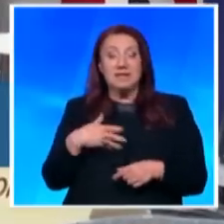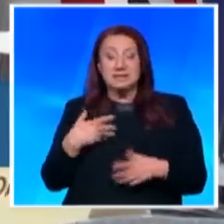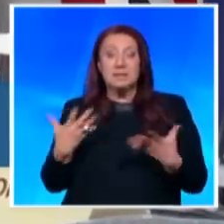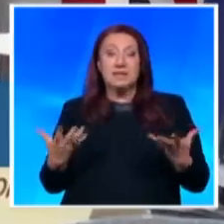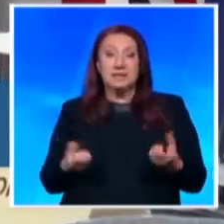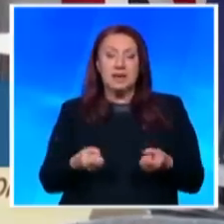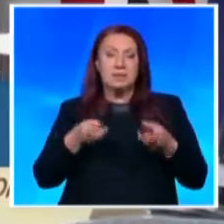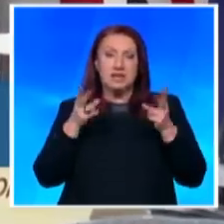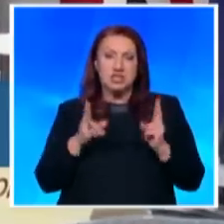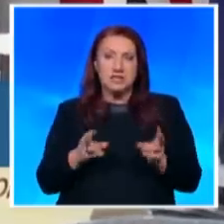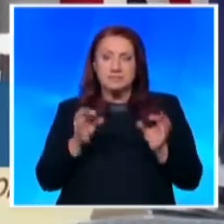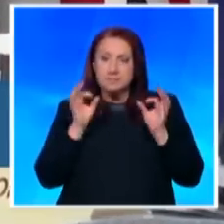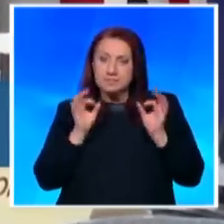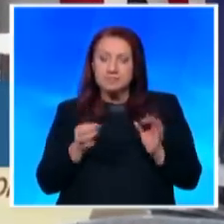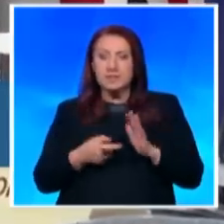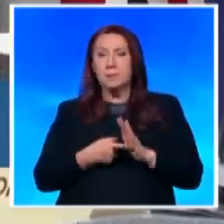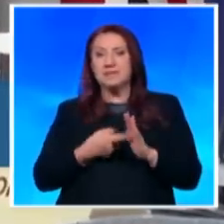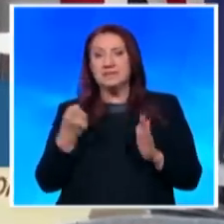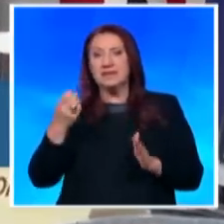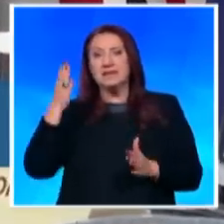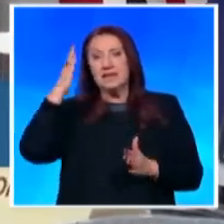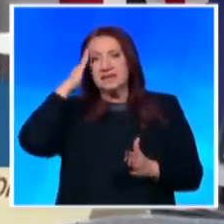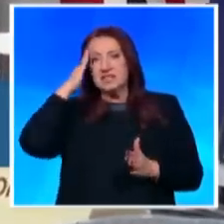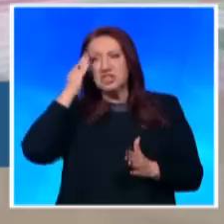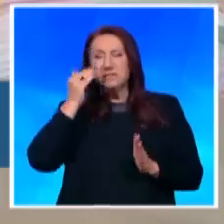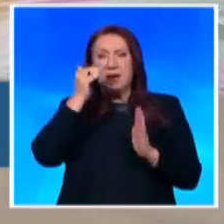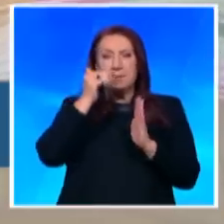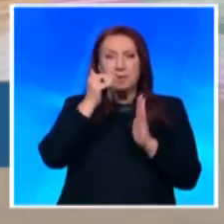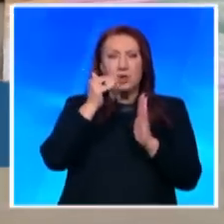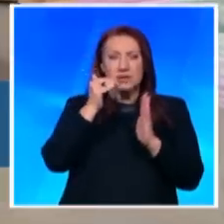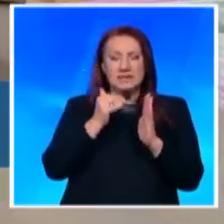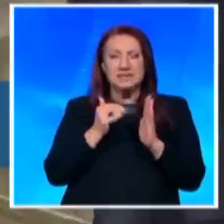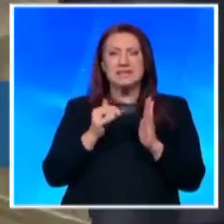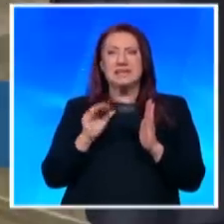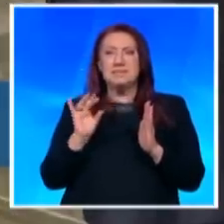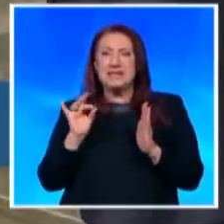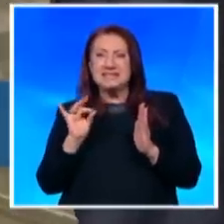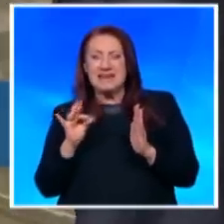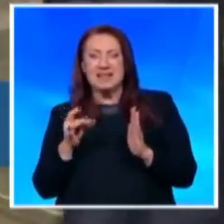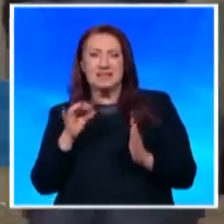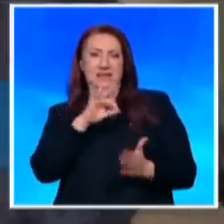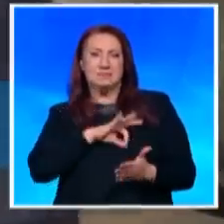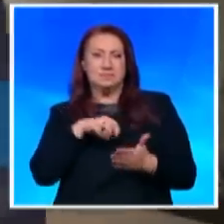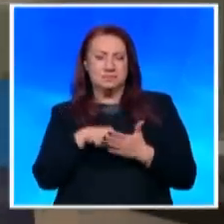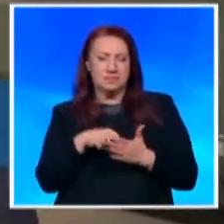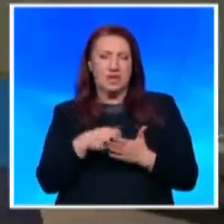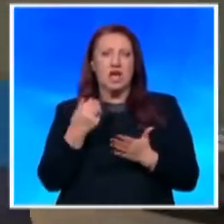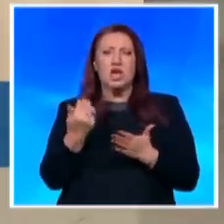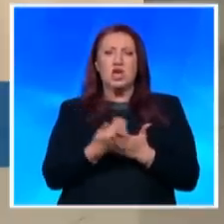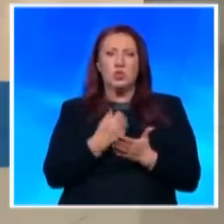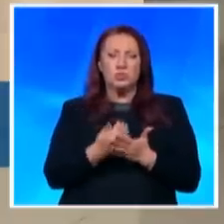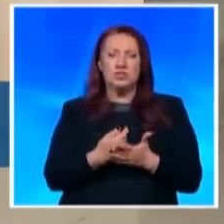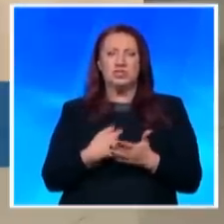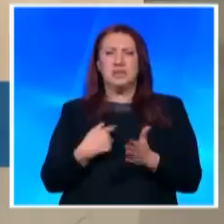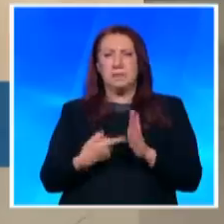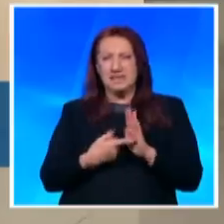реалните предизвикателства пред страните с по-ниски и средни доходи. Икономическите предизвикателства, климатът, изкуственият